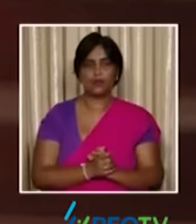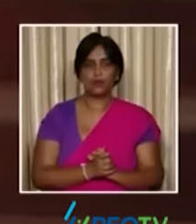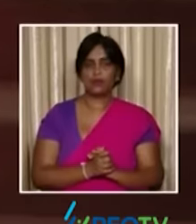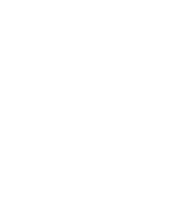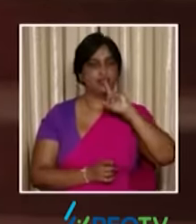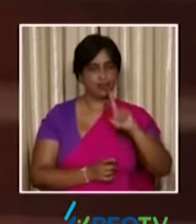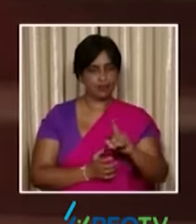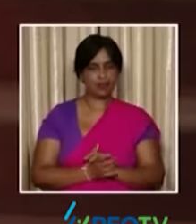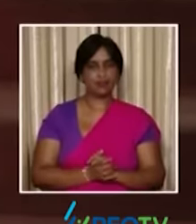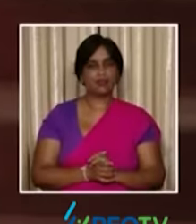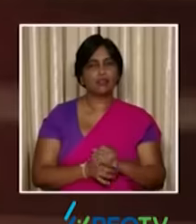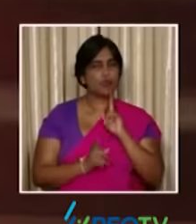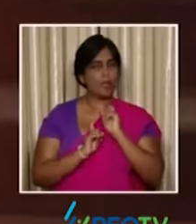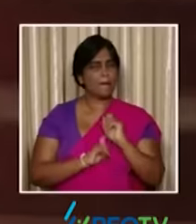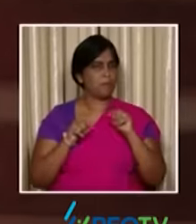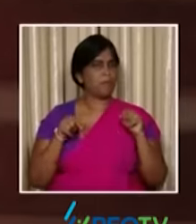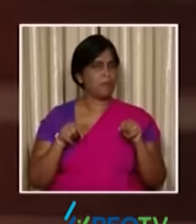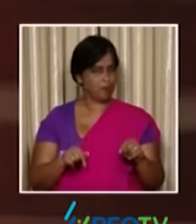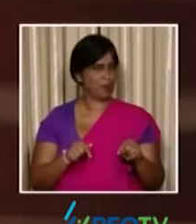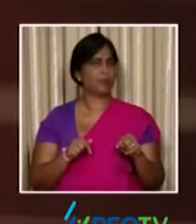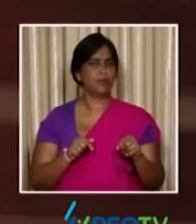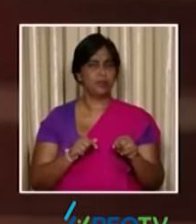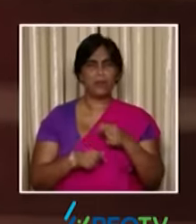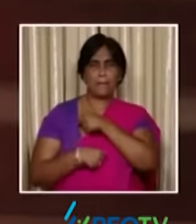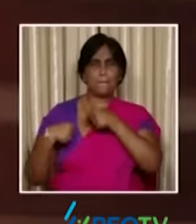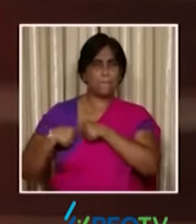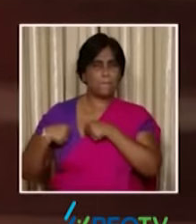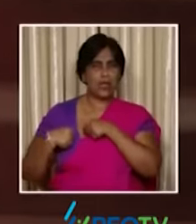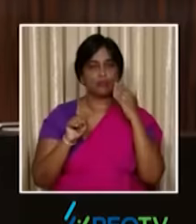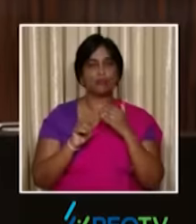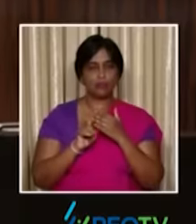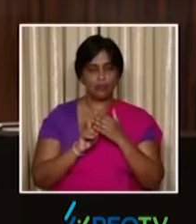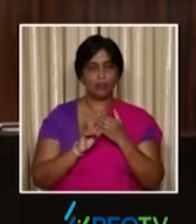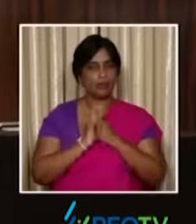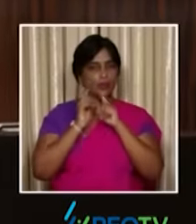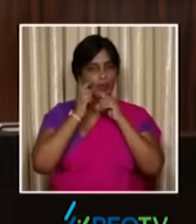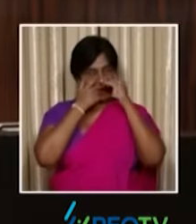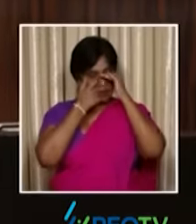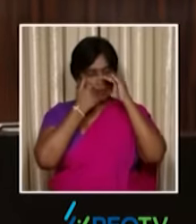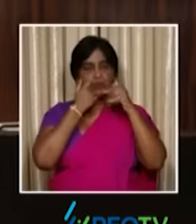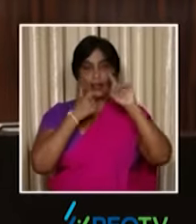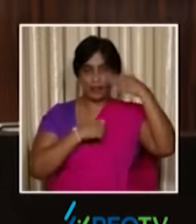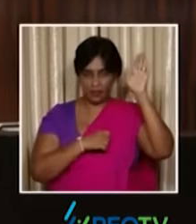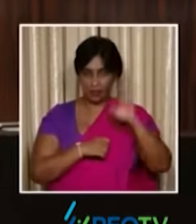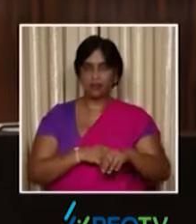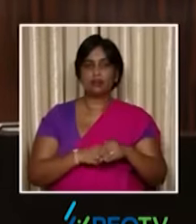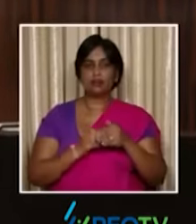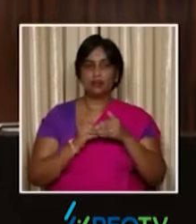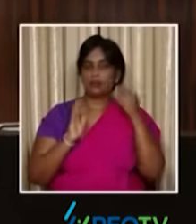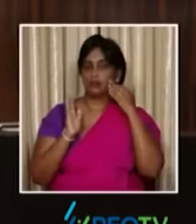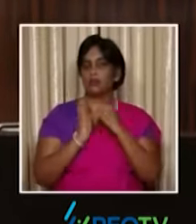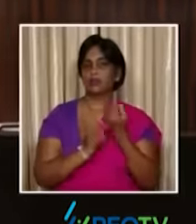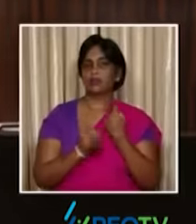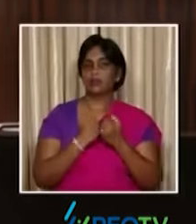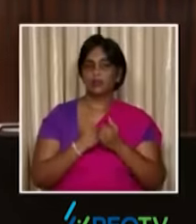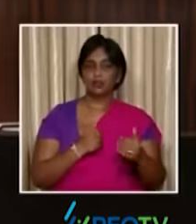වසලයා කියලා කිව්වා. මේව පාර්ලිමේන්තුවේ පියන් කෙනෙක්වත් කතා නොකළ යුතු වචන. ප්‍රධානයාගේතුමා හෙට දින එනවා. ආවට පස්සේ මේ ගැන